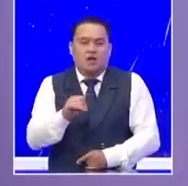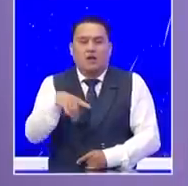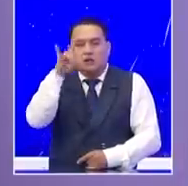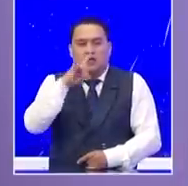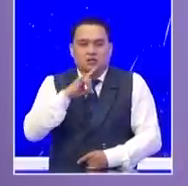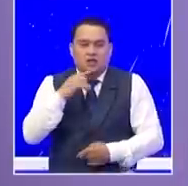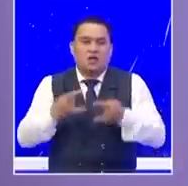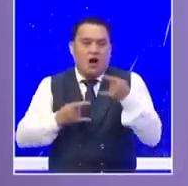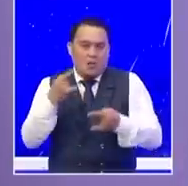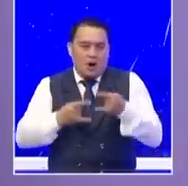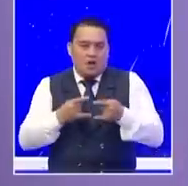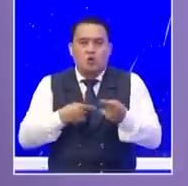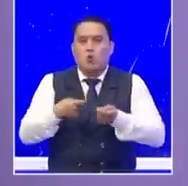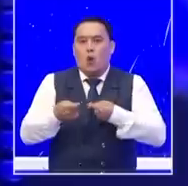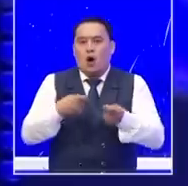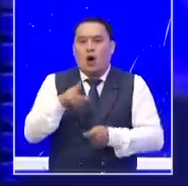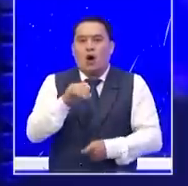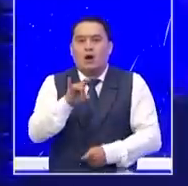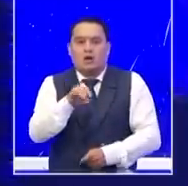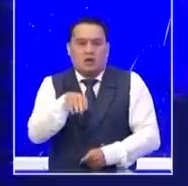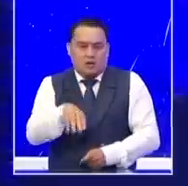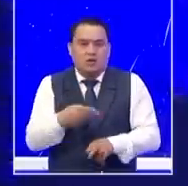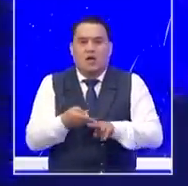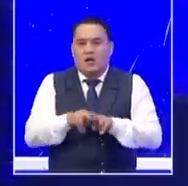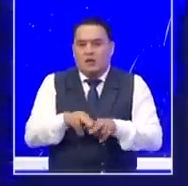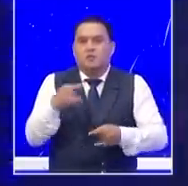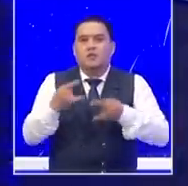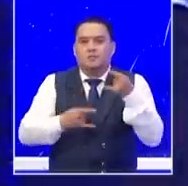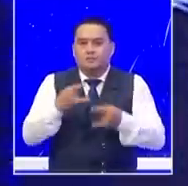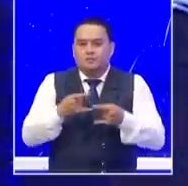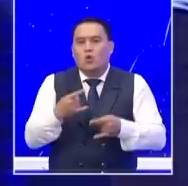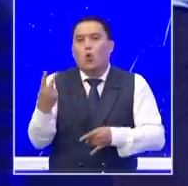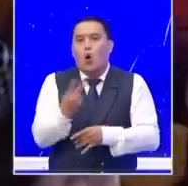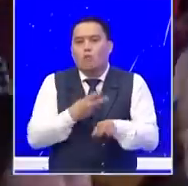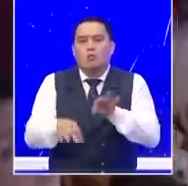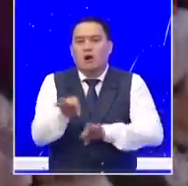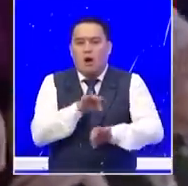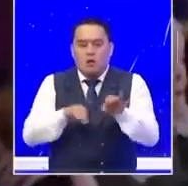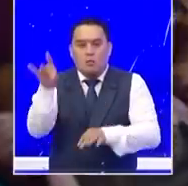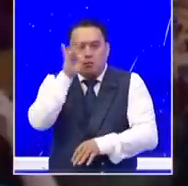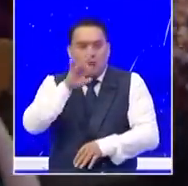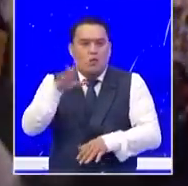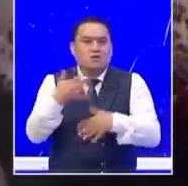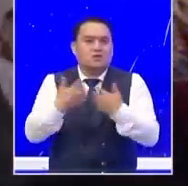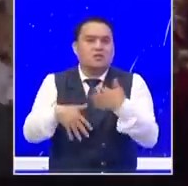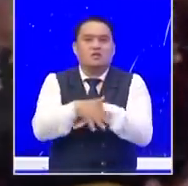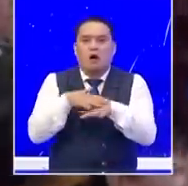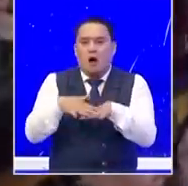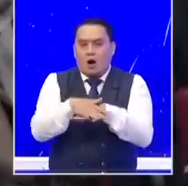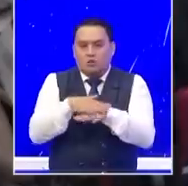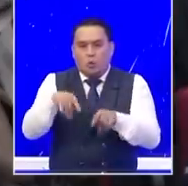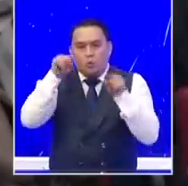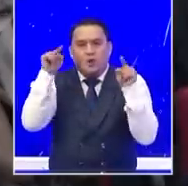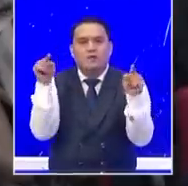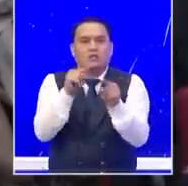«Казахстан». После этого стал ведущим программы «Харекет» на том же телеканале. Оба проекта обрели популярность именно благодаря Бейсену